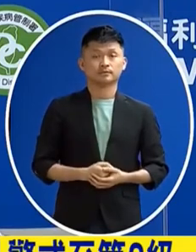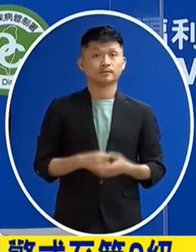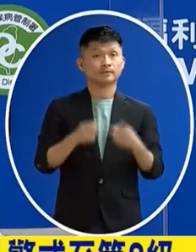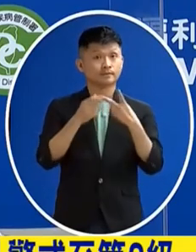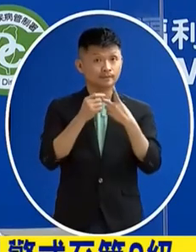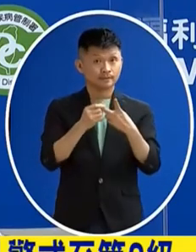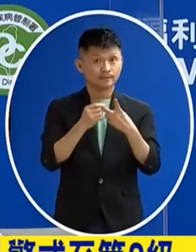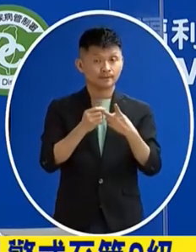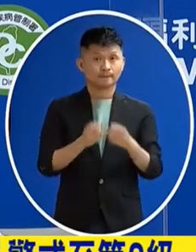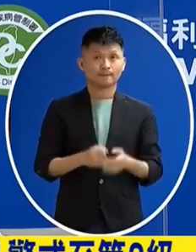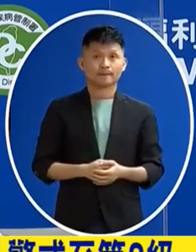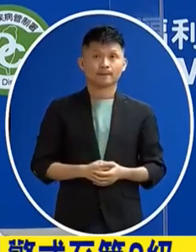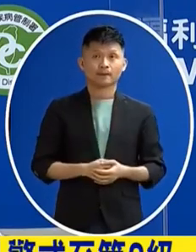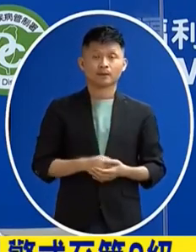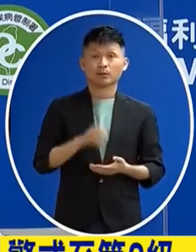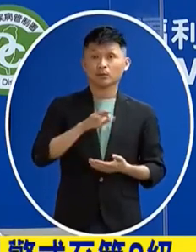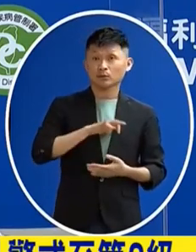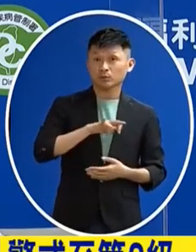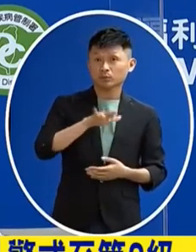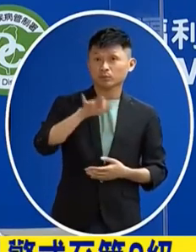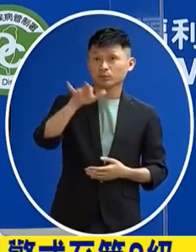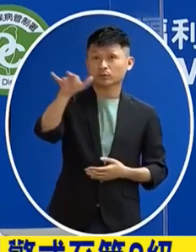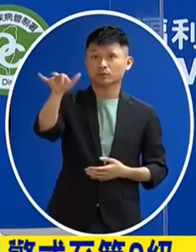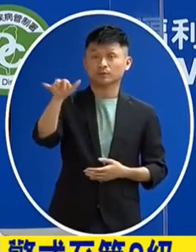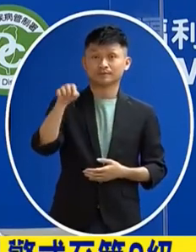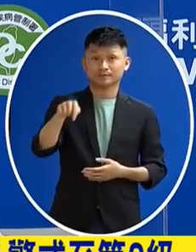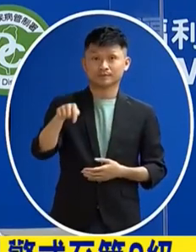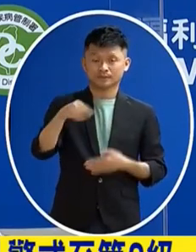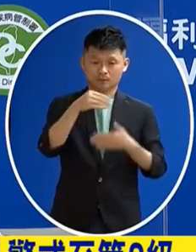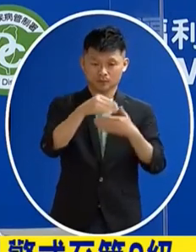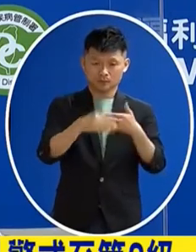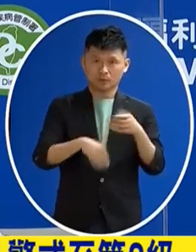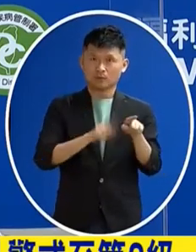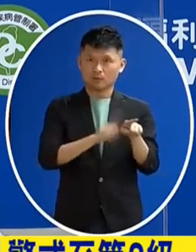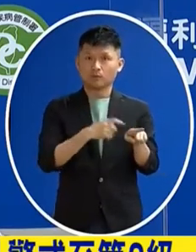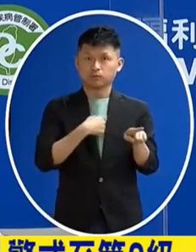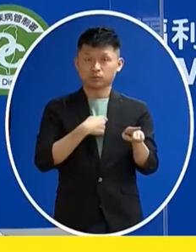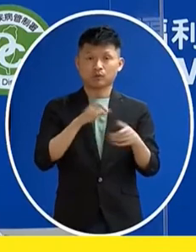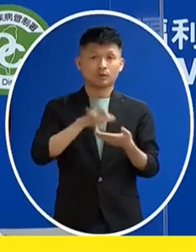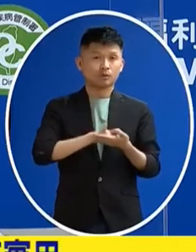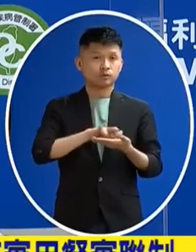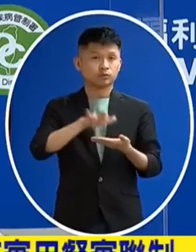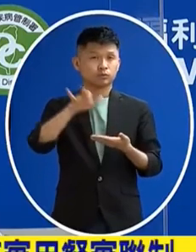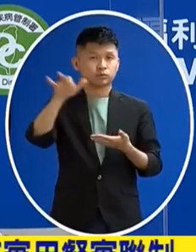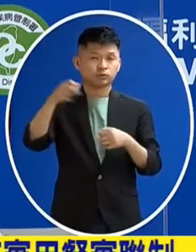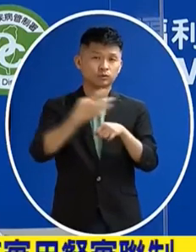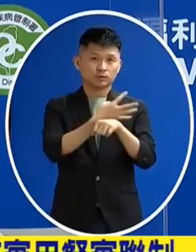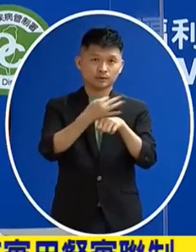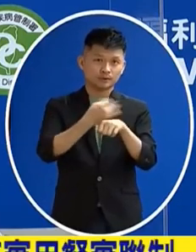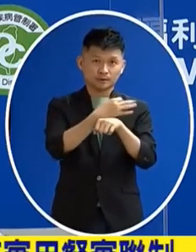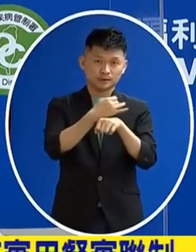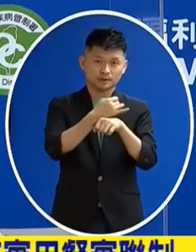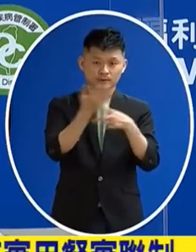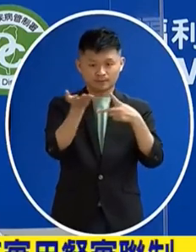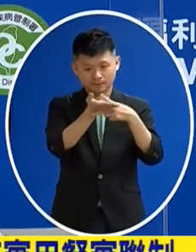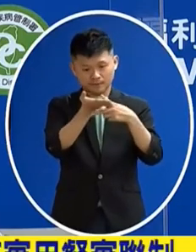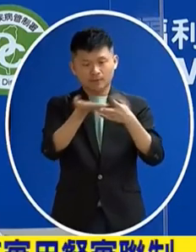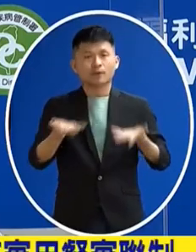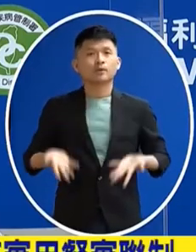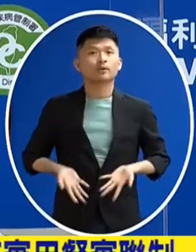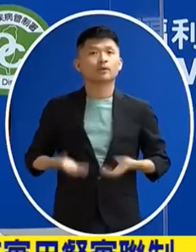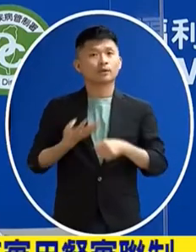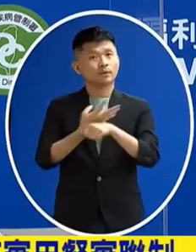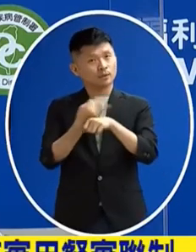然后第二个是讲这飞航哈，它都有一定的规定，哈，每飞几小时，哈，长班它要休息多